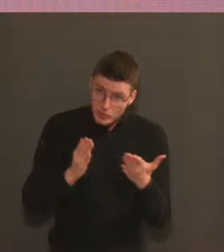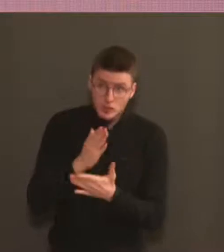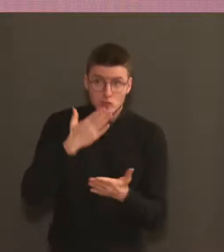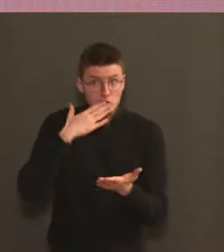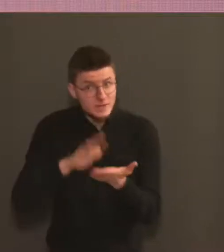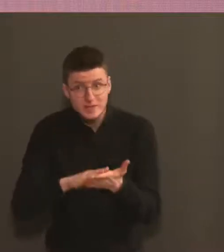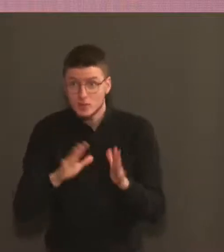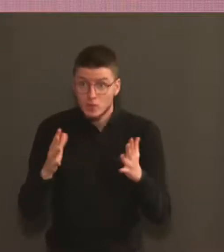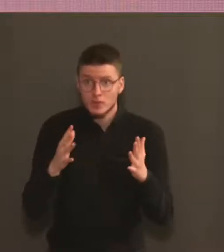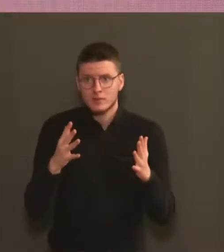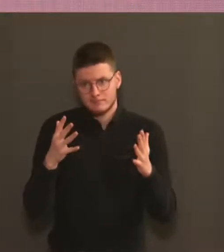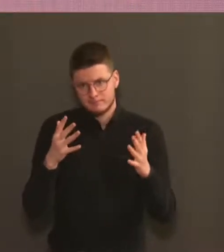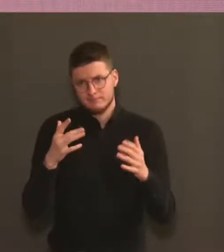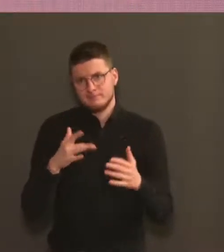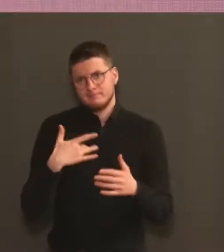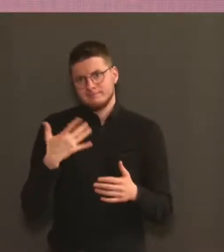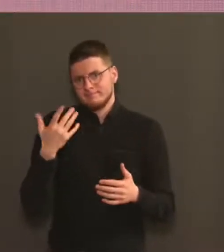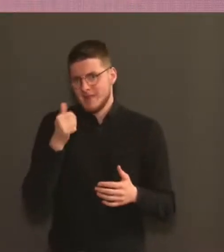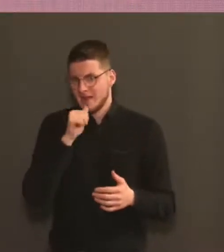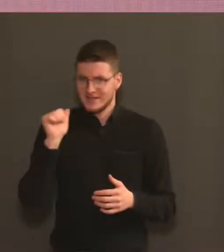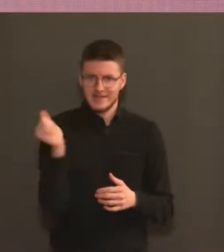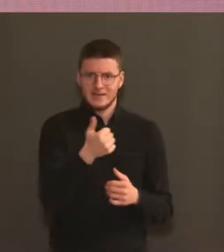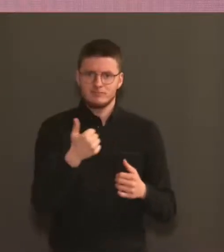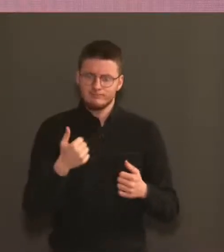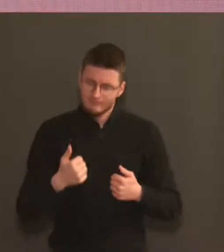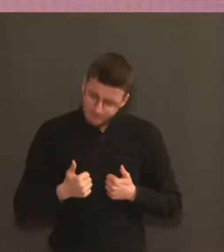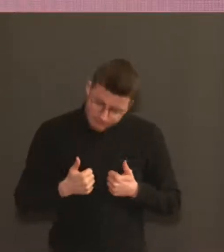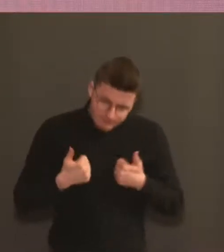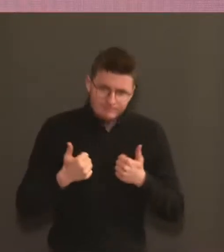zijn steentje bijdraagt.